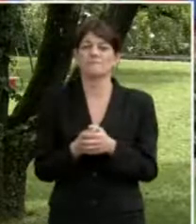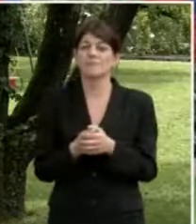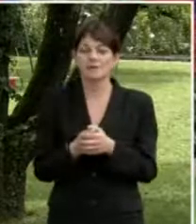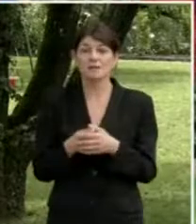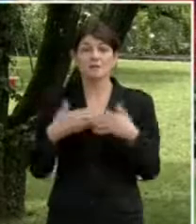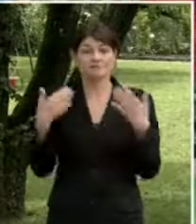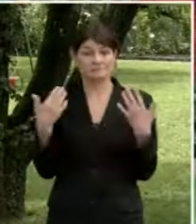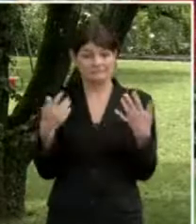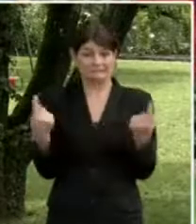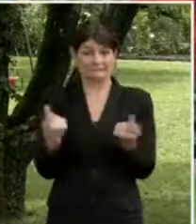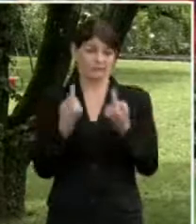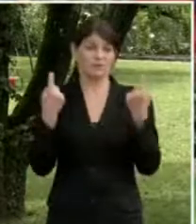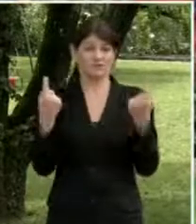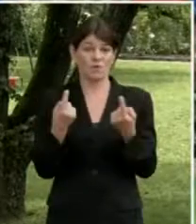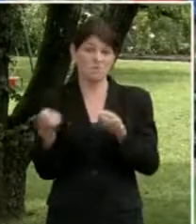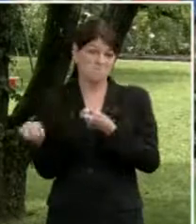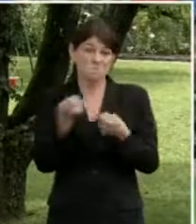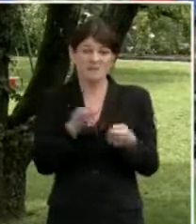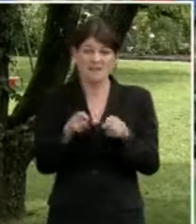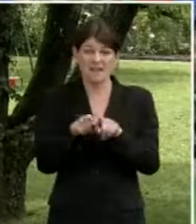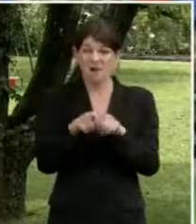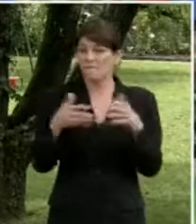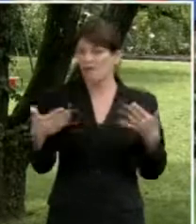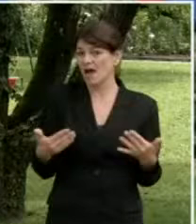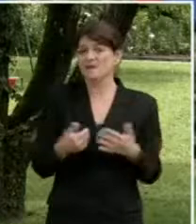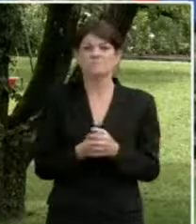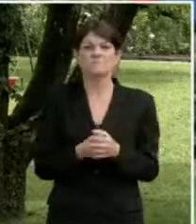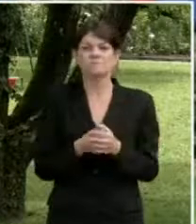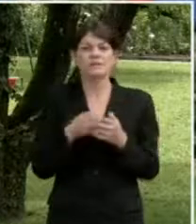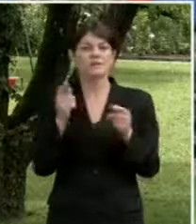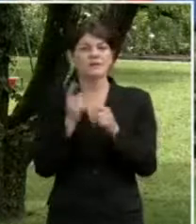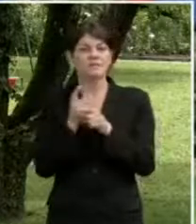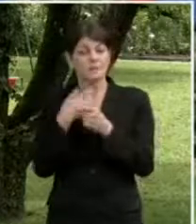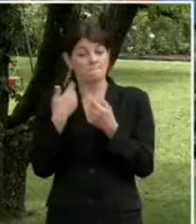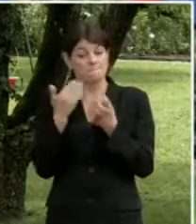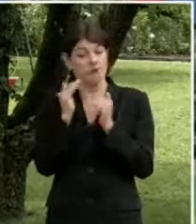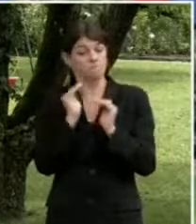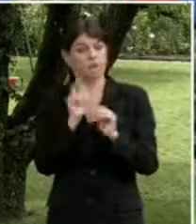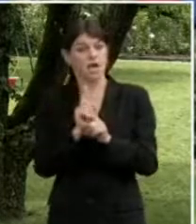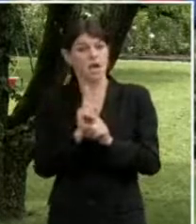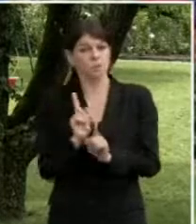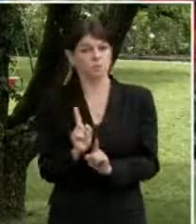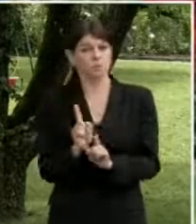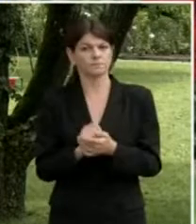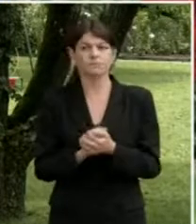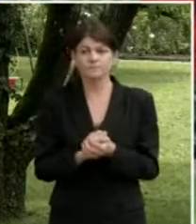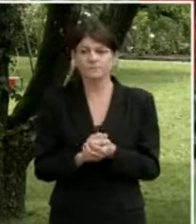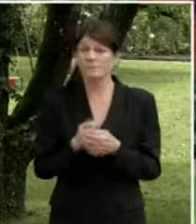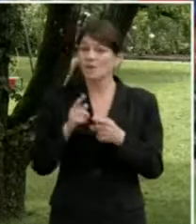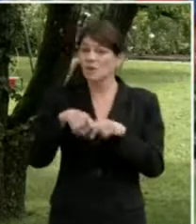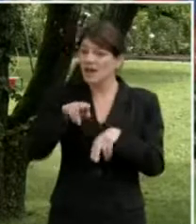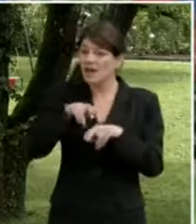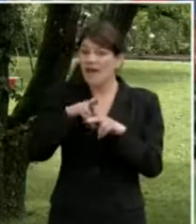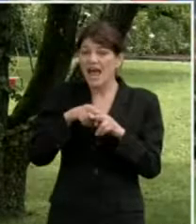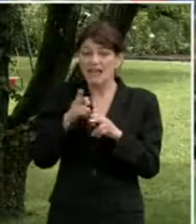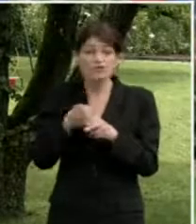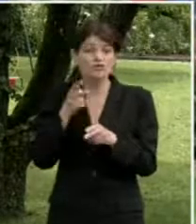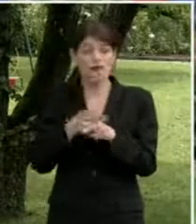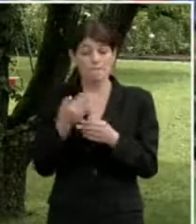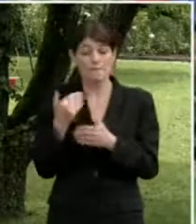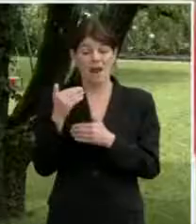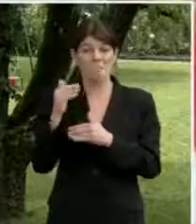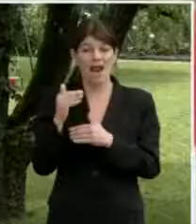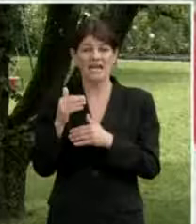Dieser Umstand dürfte auch dazu führen, dass der Protektionismus zunimmt und Kleinstaaten